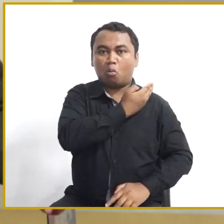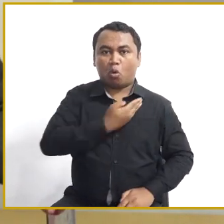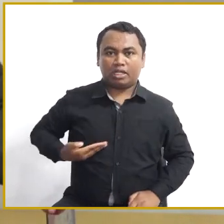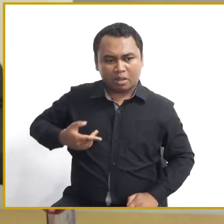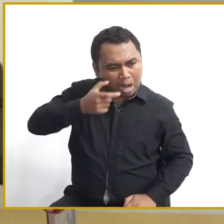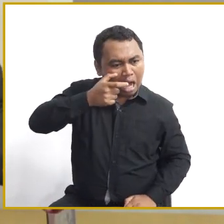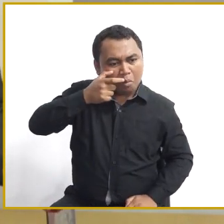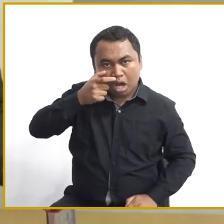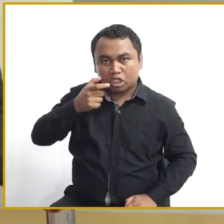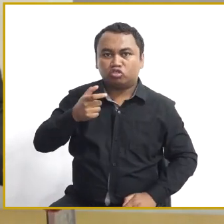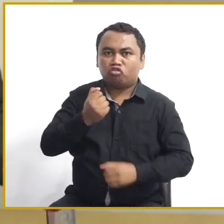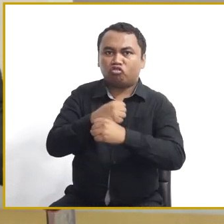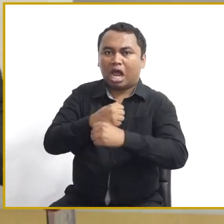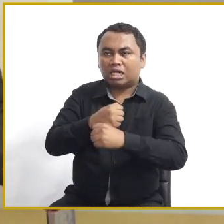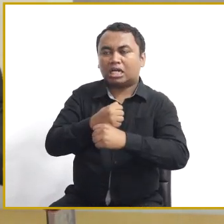fa tonga de miditra anao